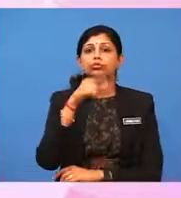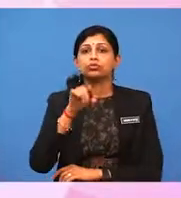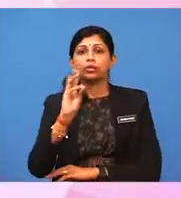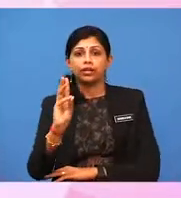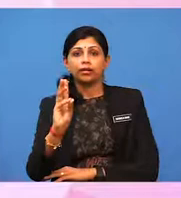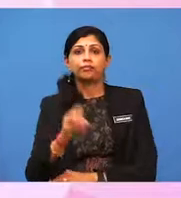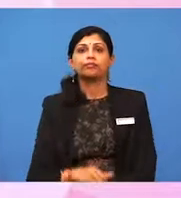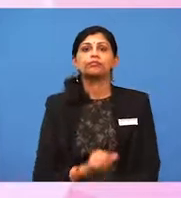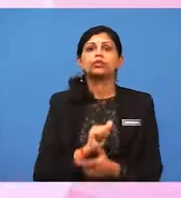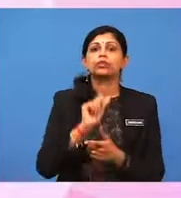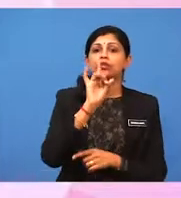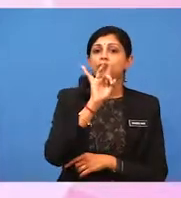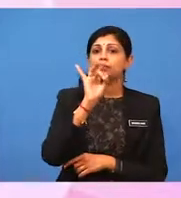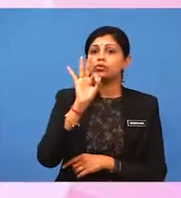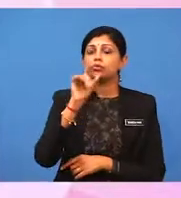7.6 atau